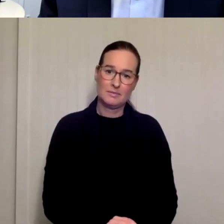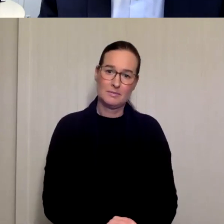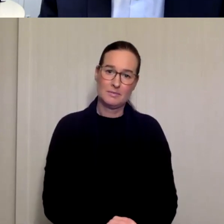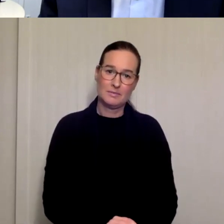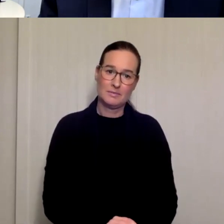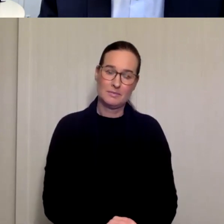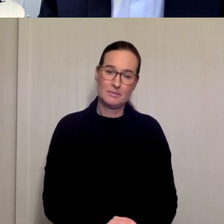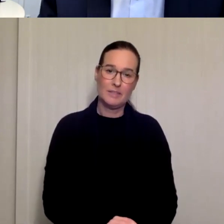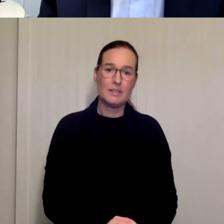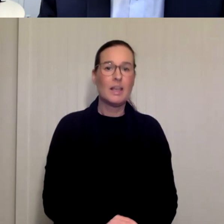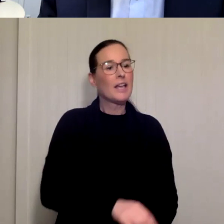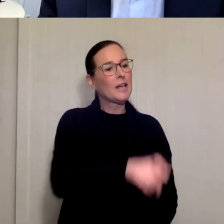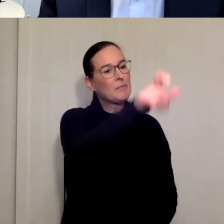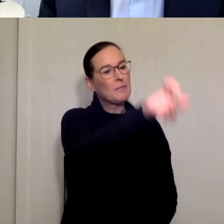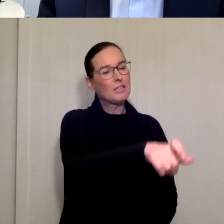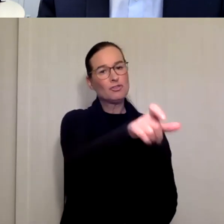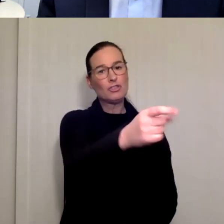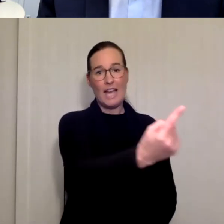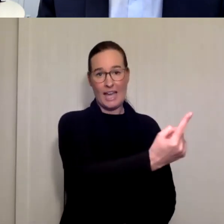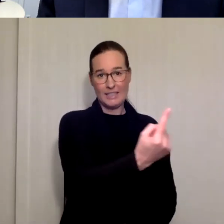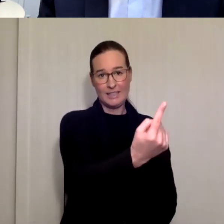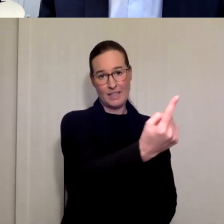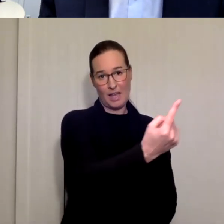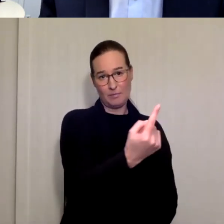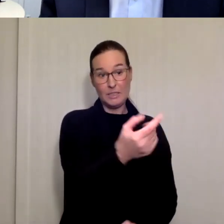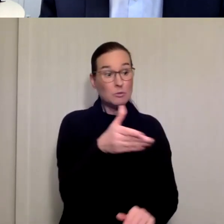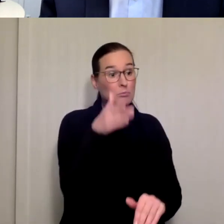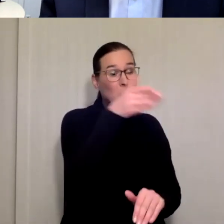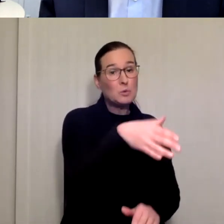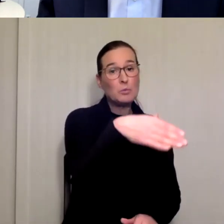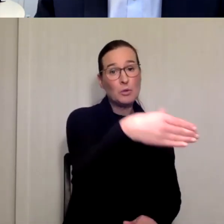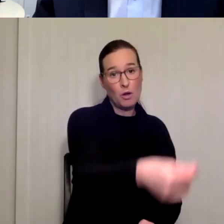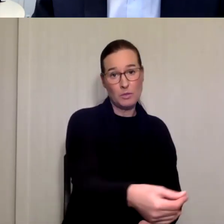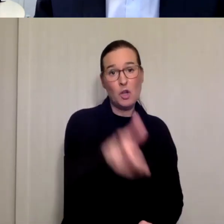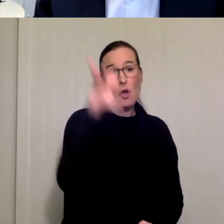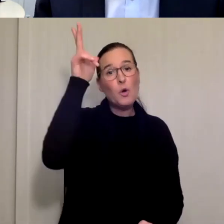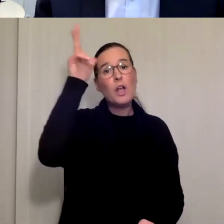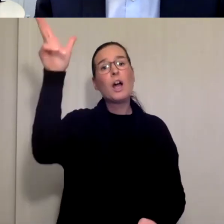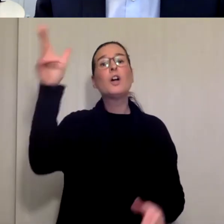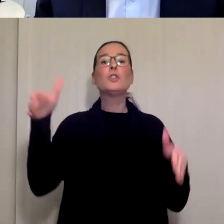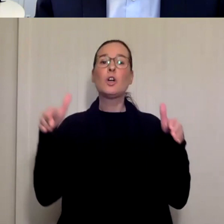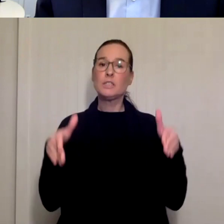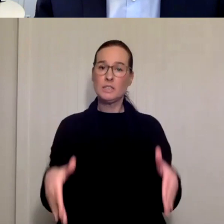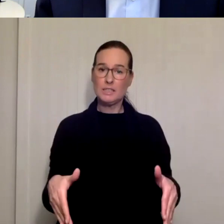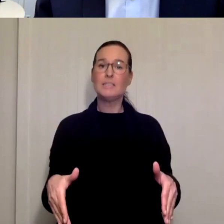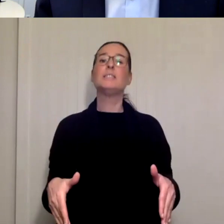Menschen oder wo auch Gottesdienste stattgefunden haben. Und ich habe an einer ganzen Reihe von diesen Gottesdiensten